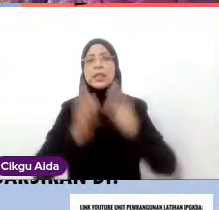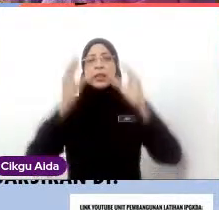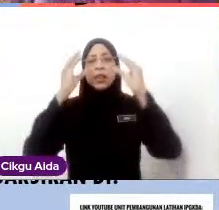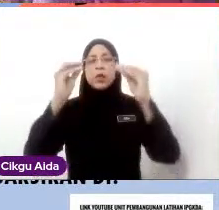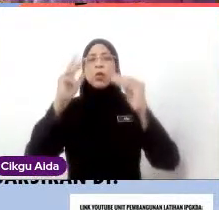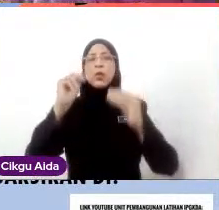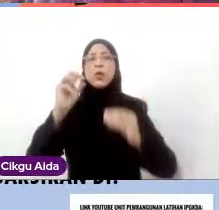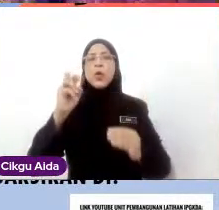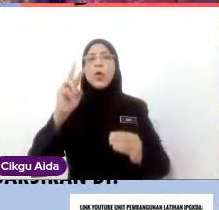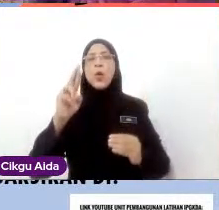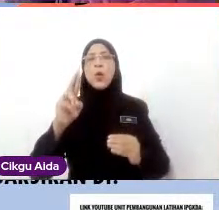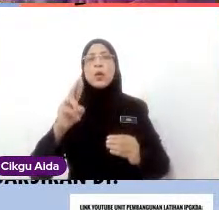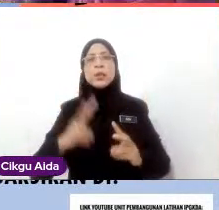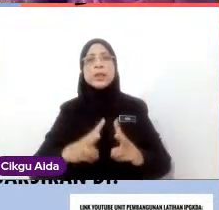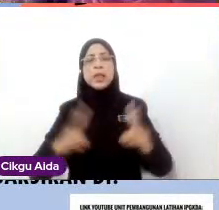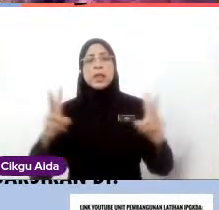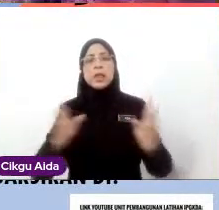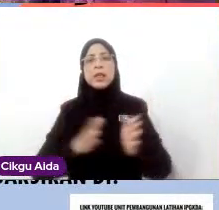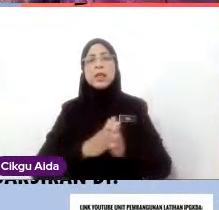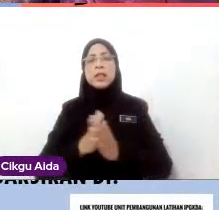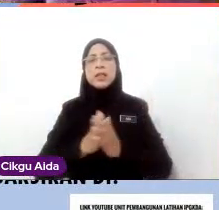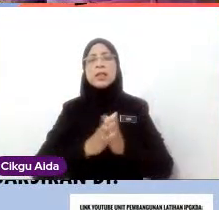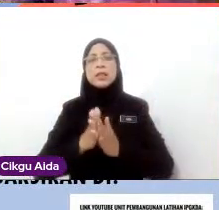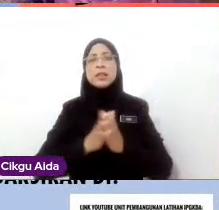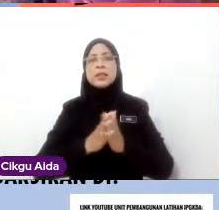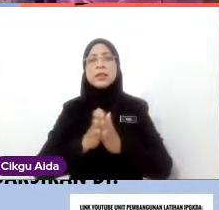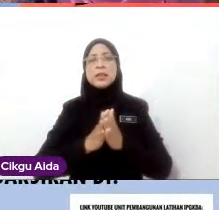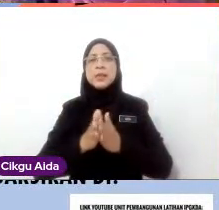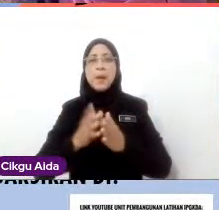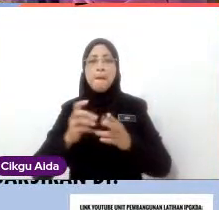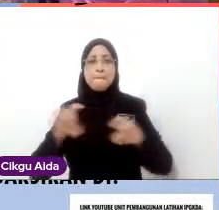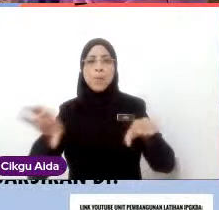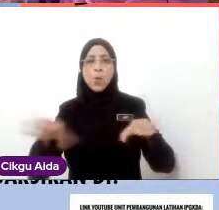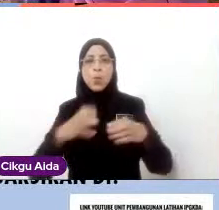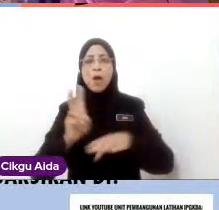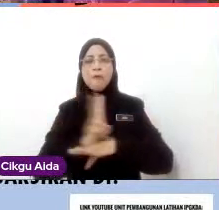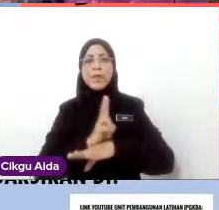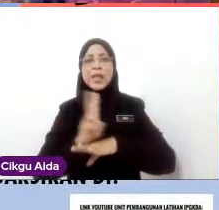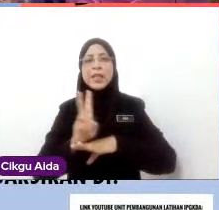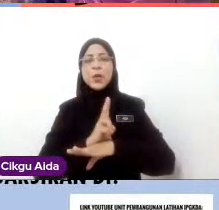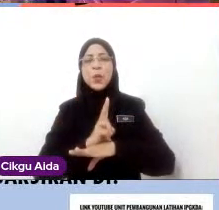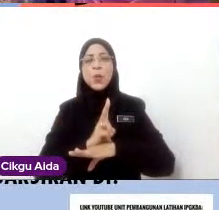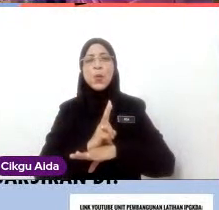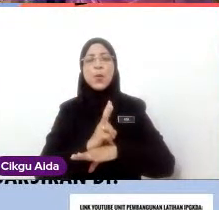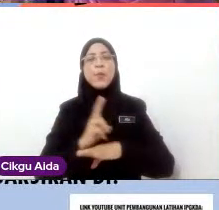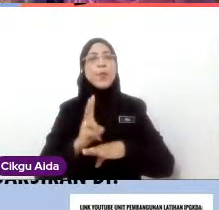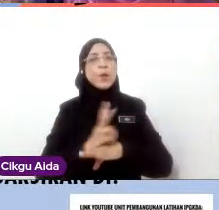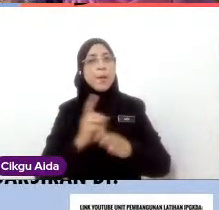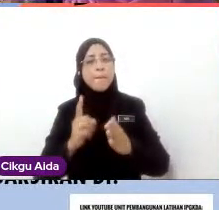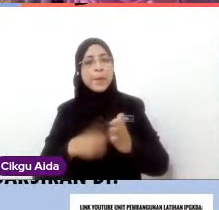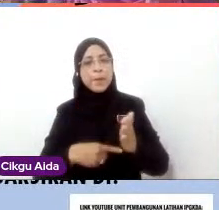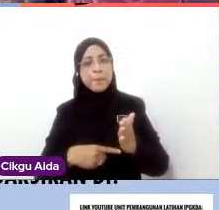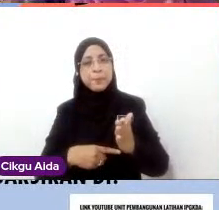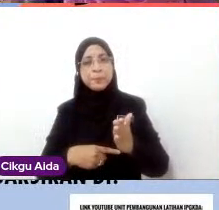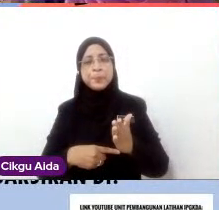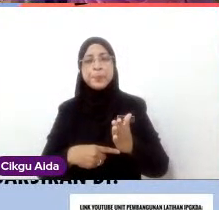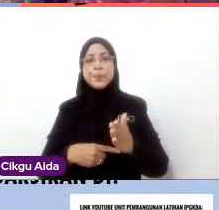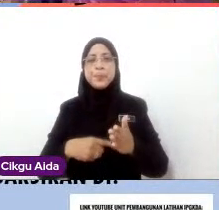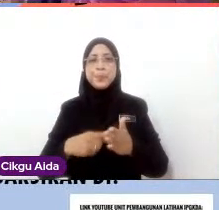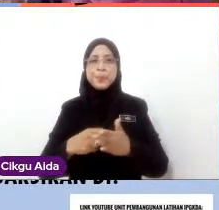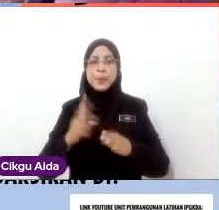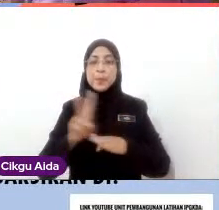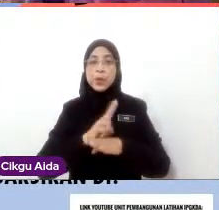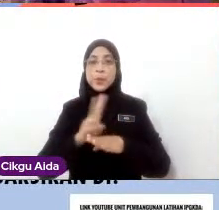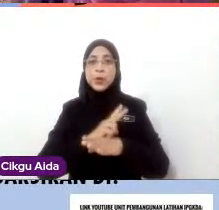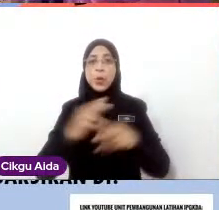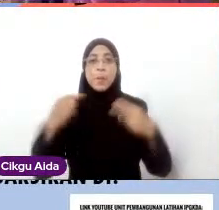sangat sangat rajin, lagi rajin daripada saya menghasilkan video. Cikgu Azwani ni rajin hasilkan video-video perniagaan.